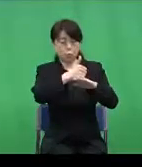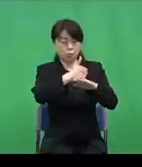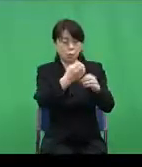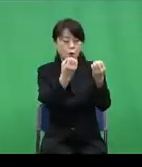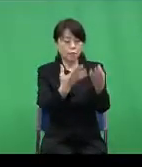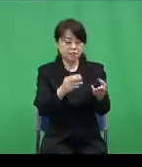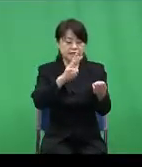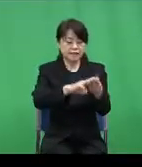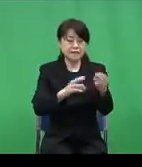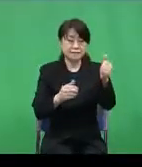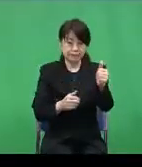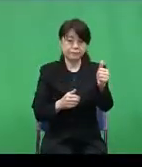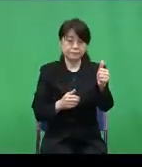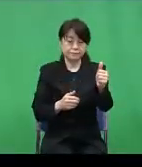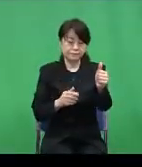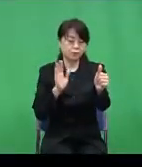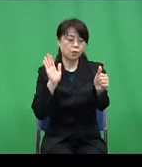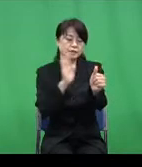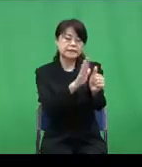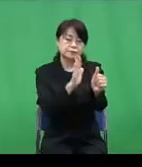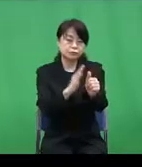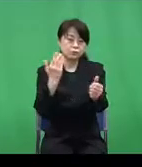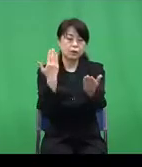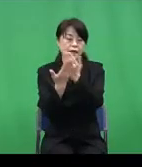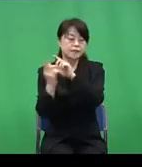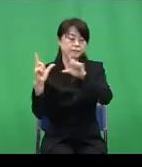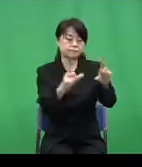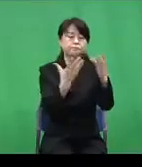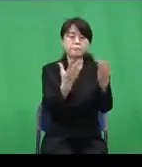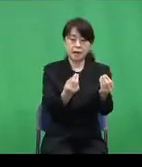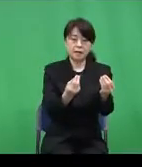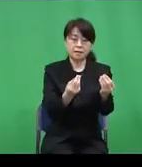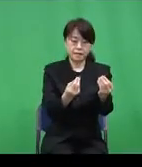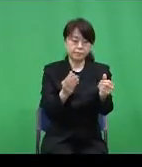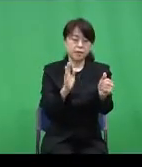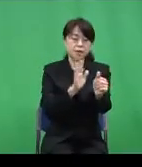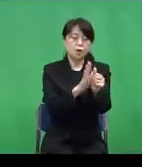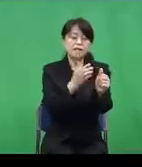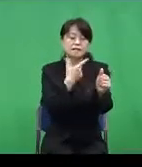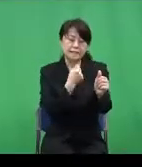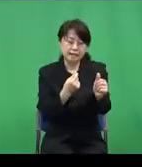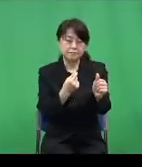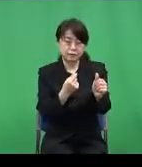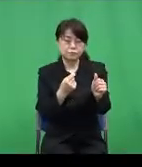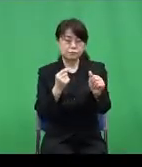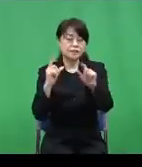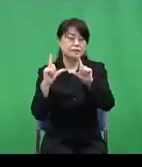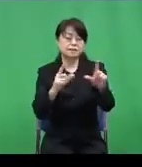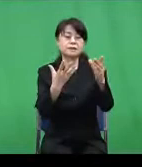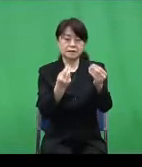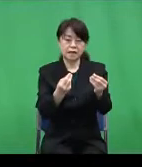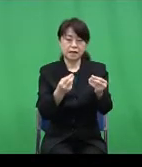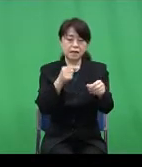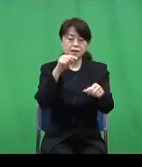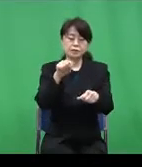明言されまして、まあ、もちろん応援したいと明言されました。これについてその県との首長が、ま